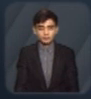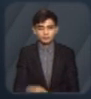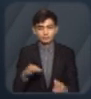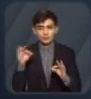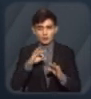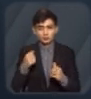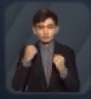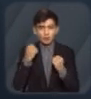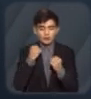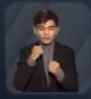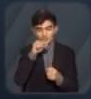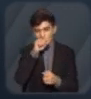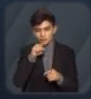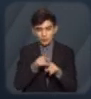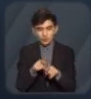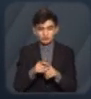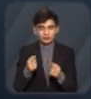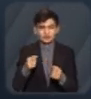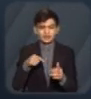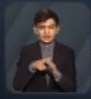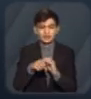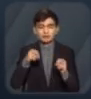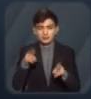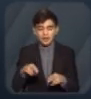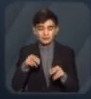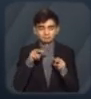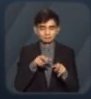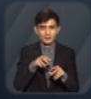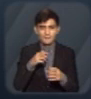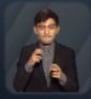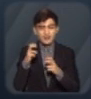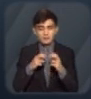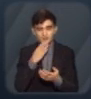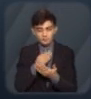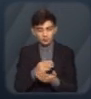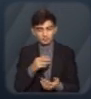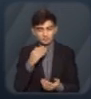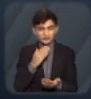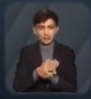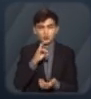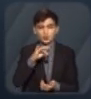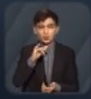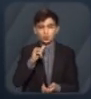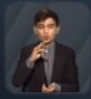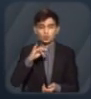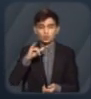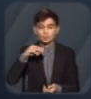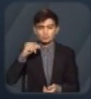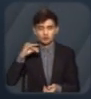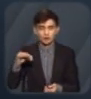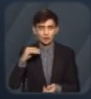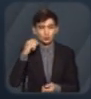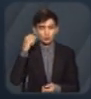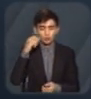Разведением спортивных пород голубей занимаются специальные питомники – голубиные фермы. Одна из них находится в Урумчи, центре Синьцзян,